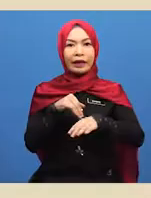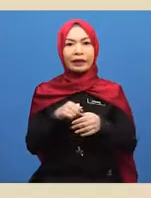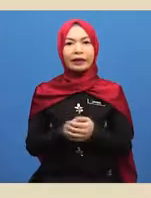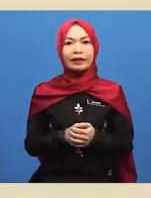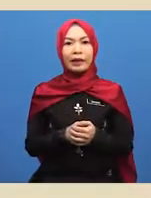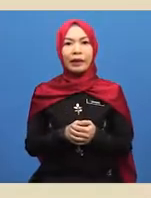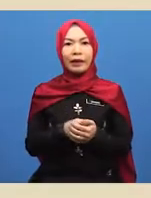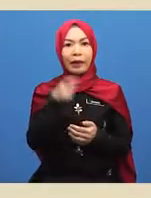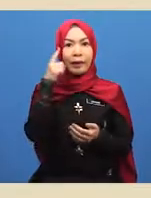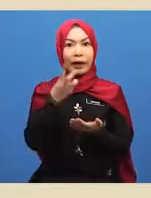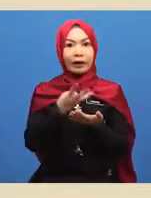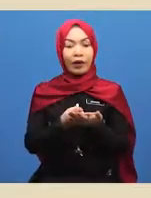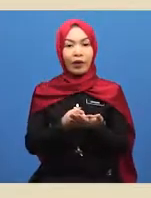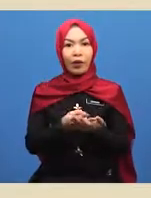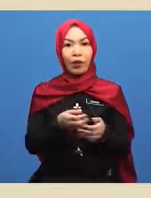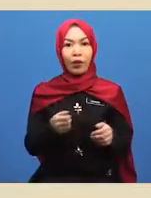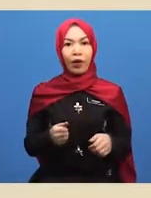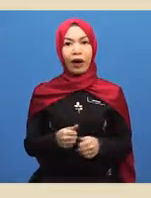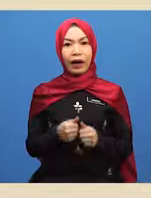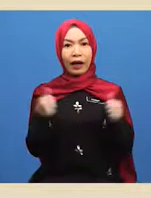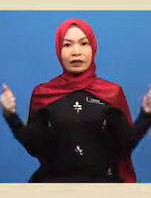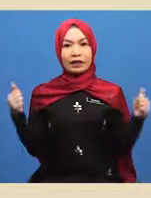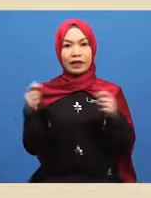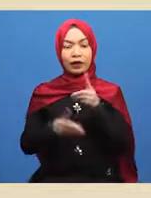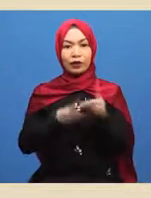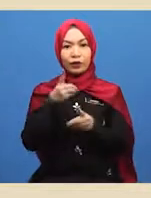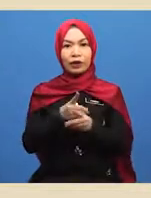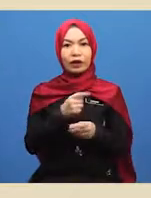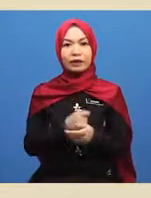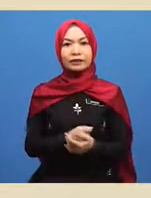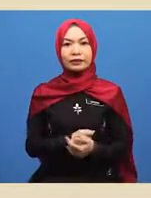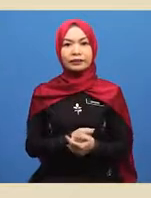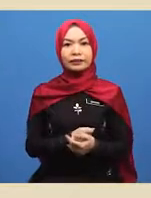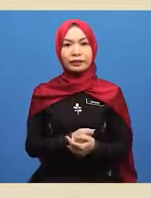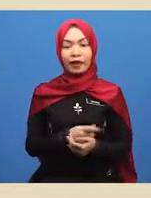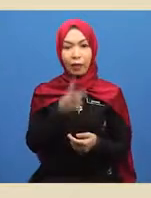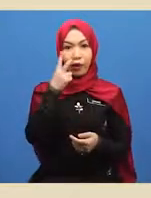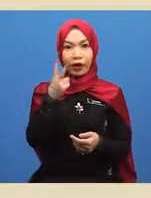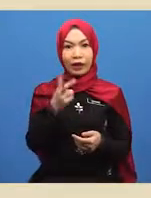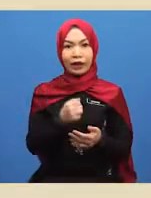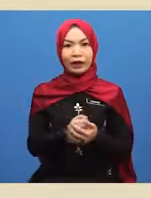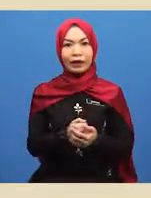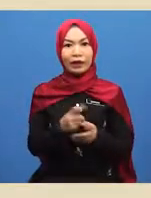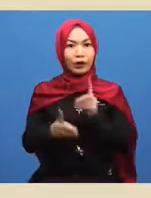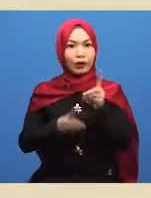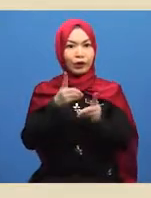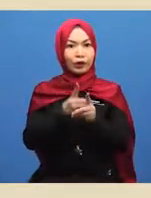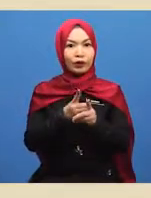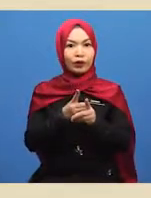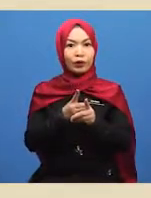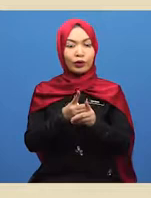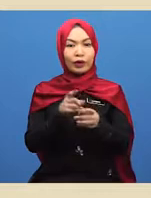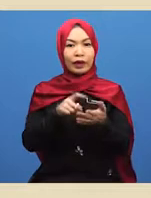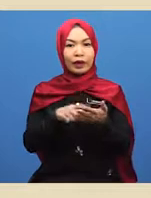dunia. Terdapat dua jenis kadar pertukaran asing yang beroperasi di dunia sebenar, iaitu